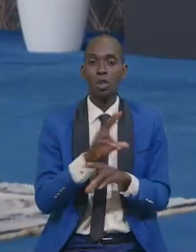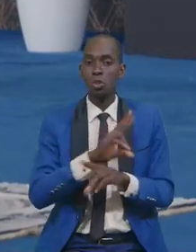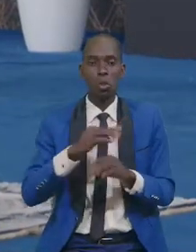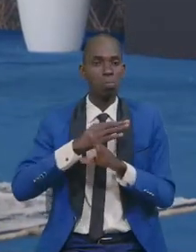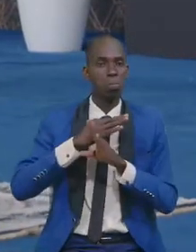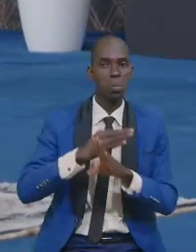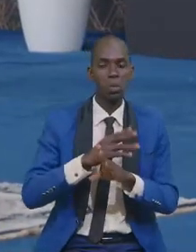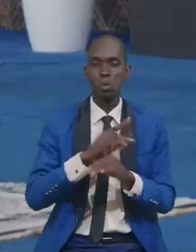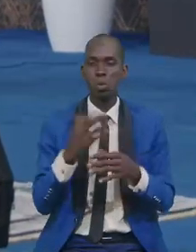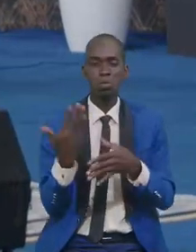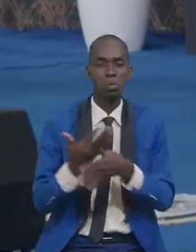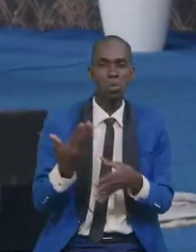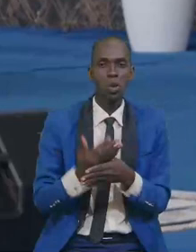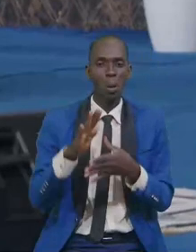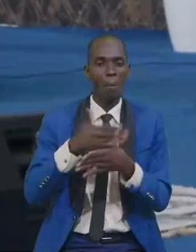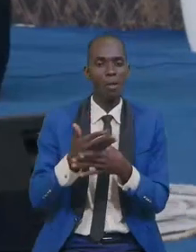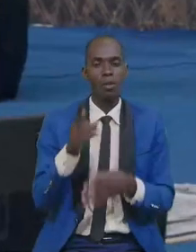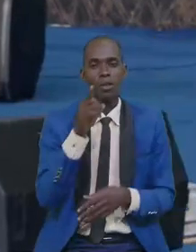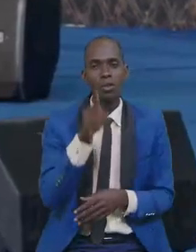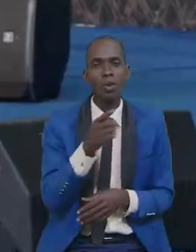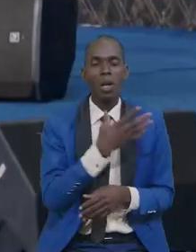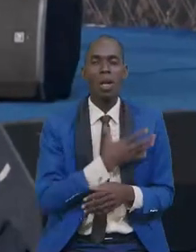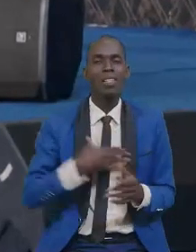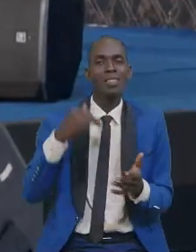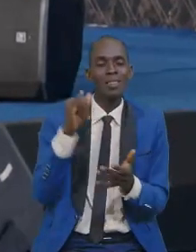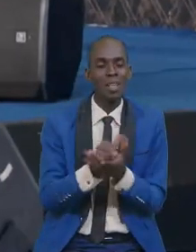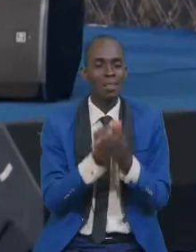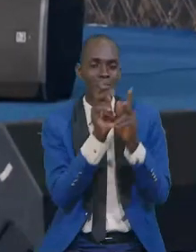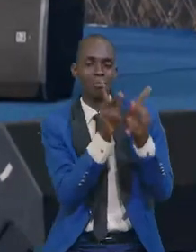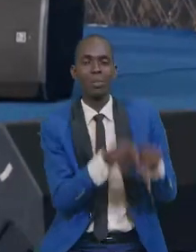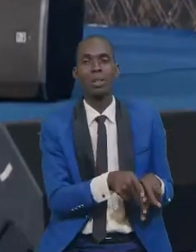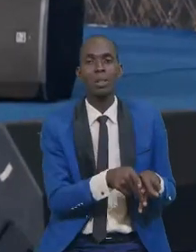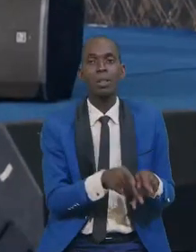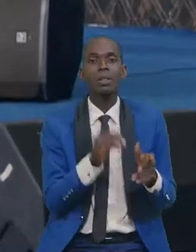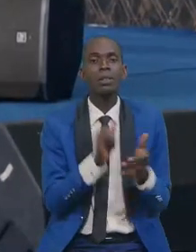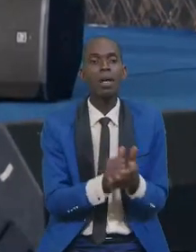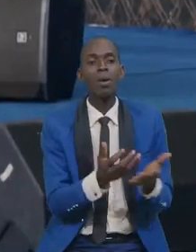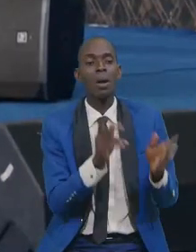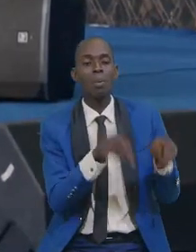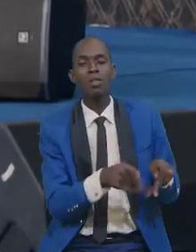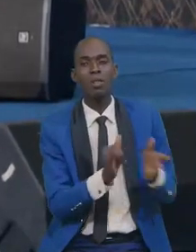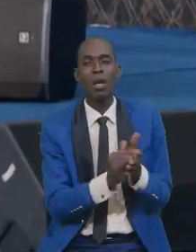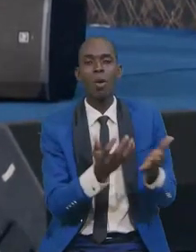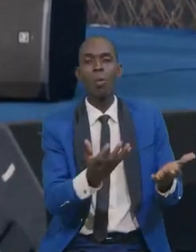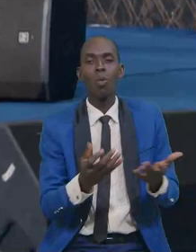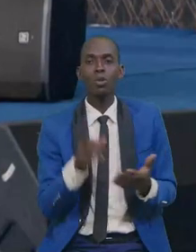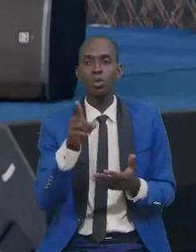tu veux, il n'y a pas d'obstacle, d'entrave entre toi et cette personne